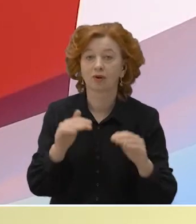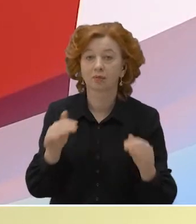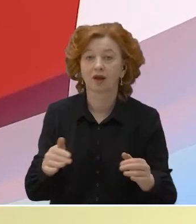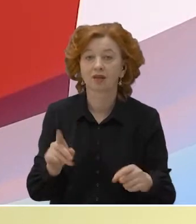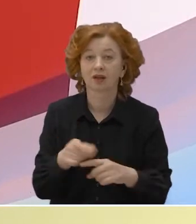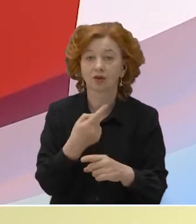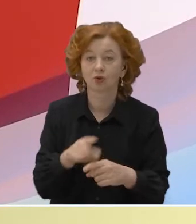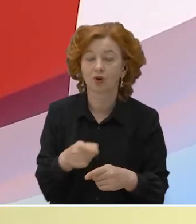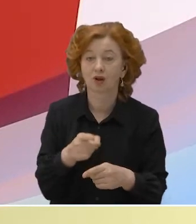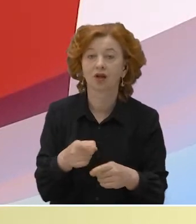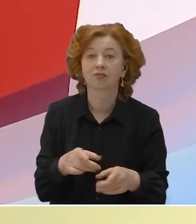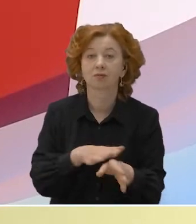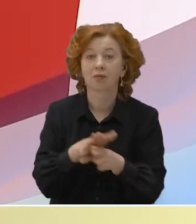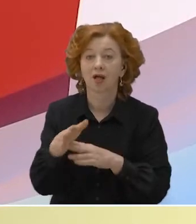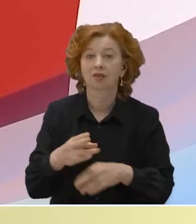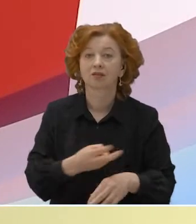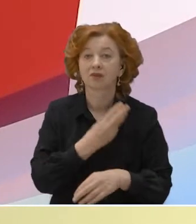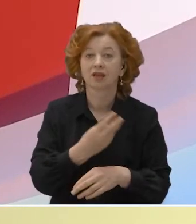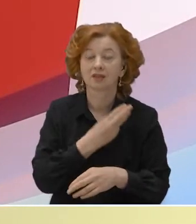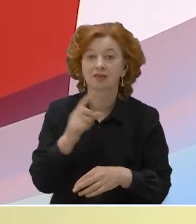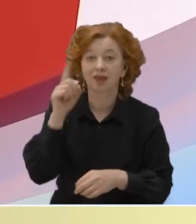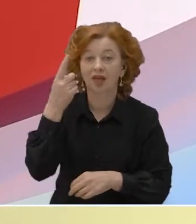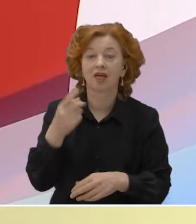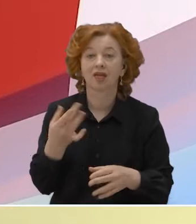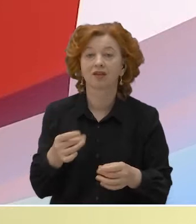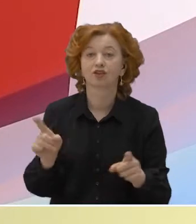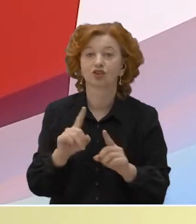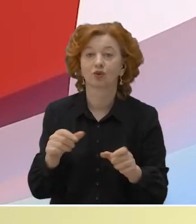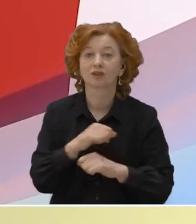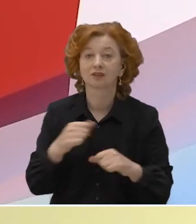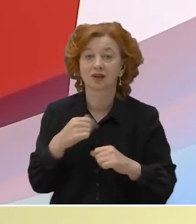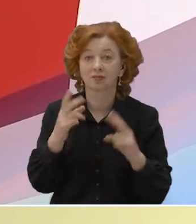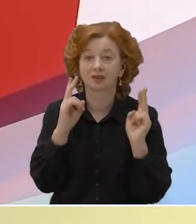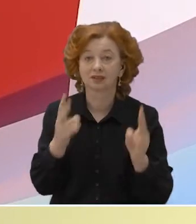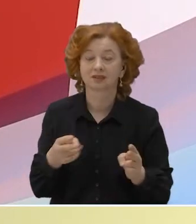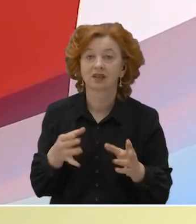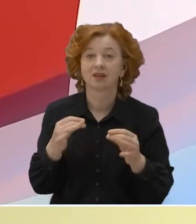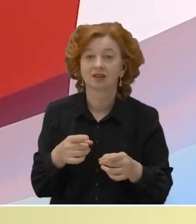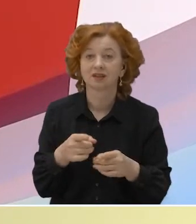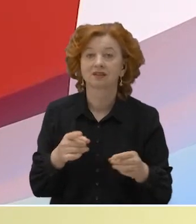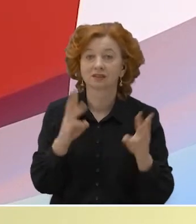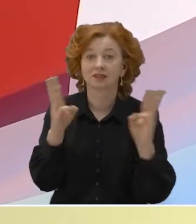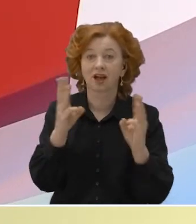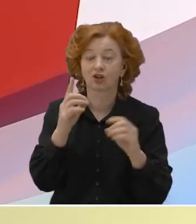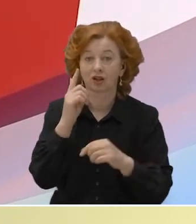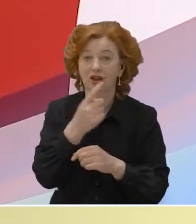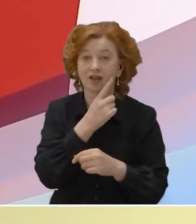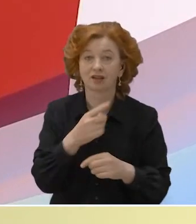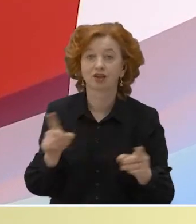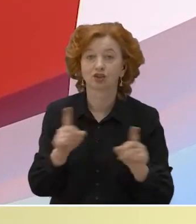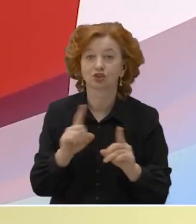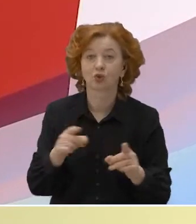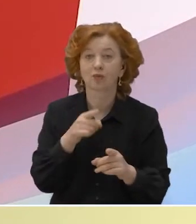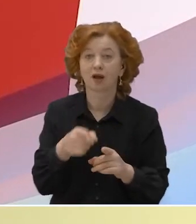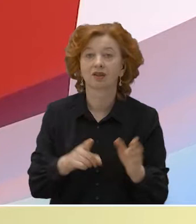ребят, которые полны идей каких-то, или, может быть, еще сами об этом не знают, зажечь глаза, чтобы